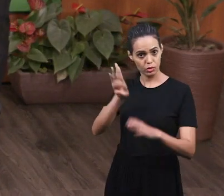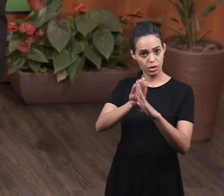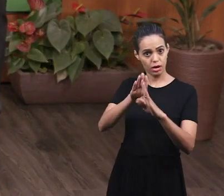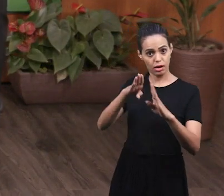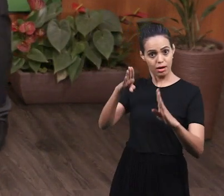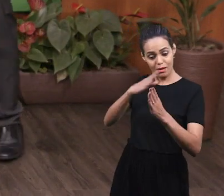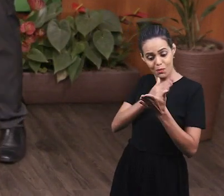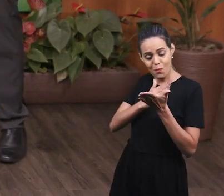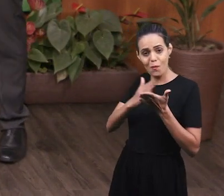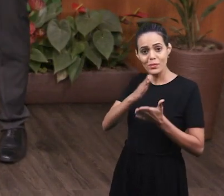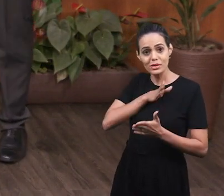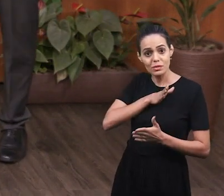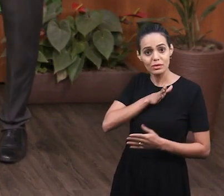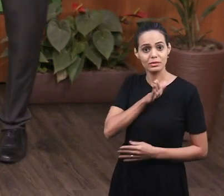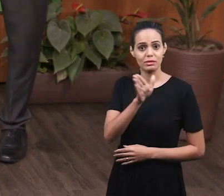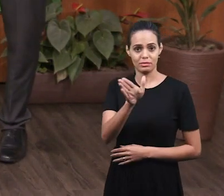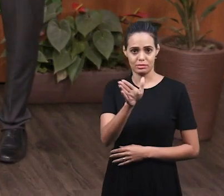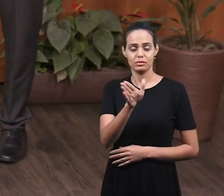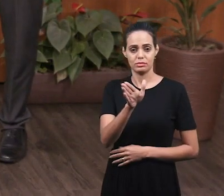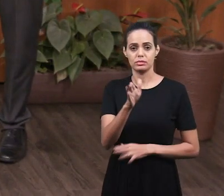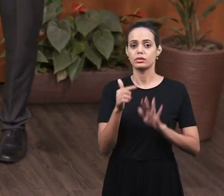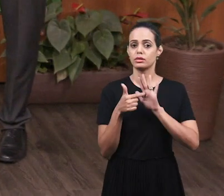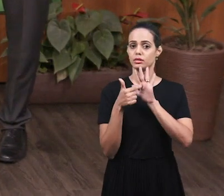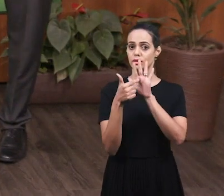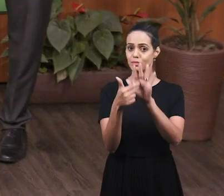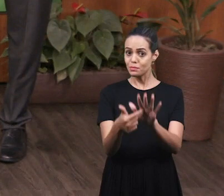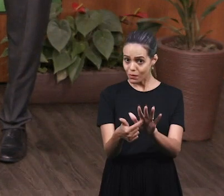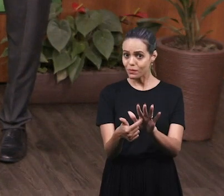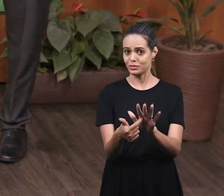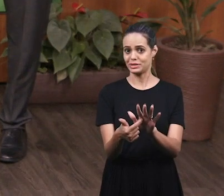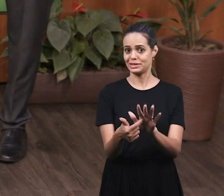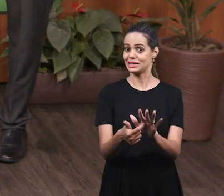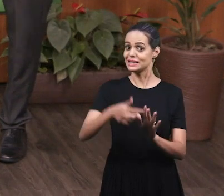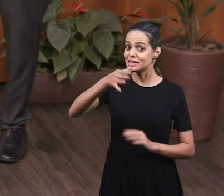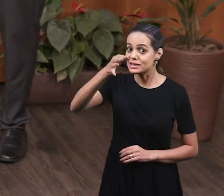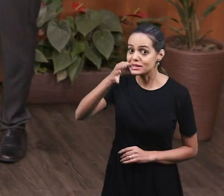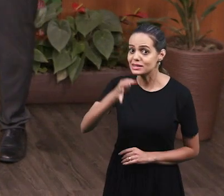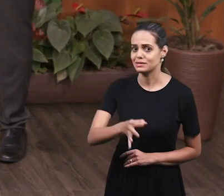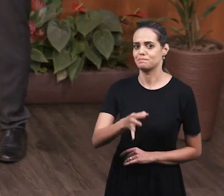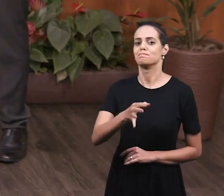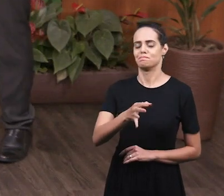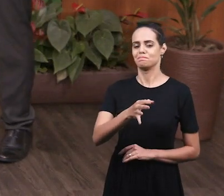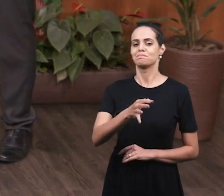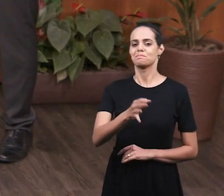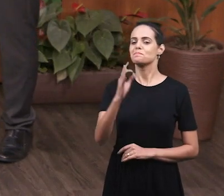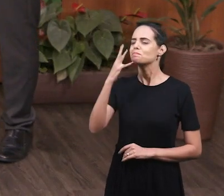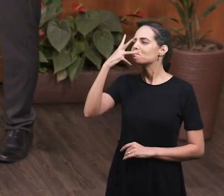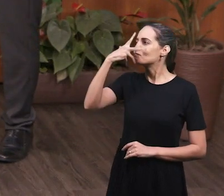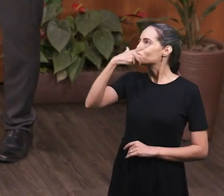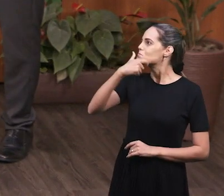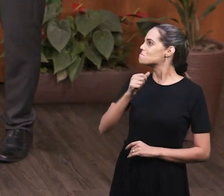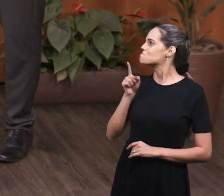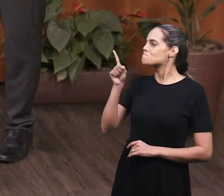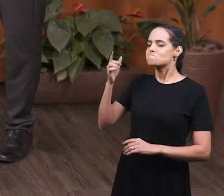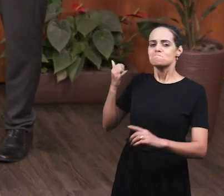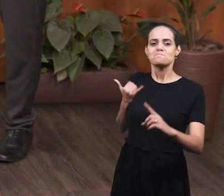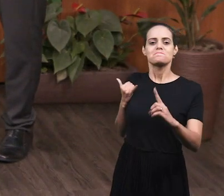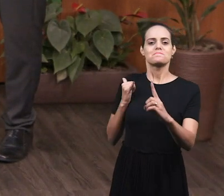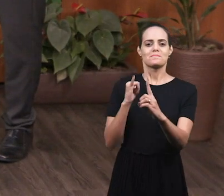Donc, c'était l'entrée. Et cela montre exactement toute cette